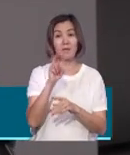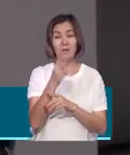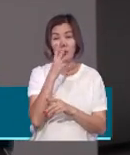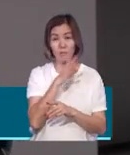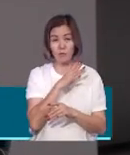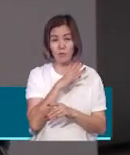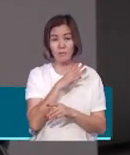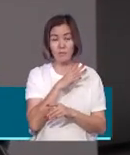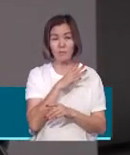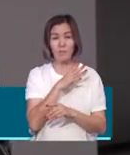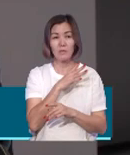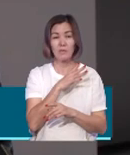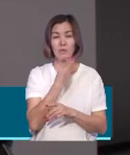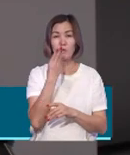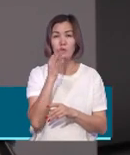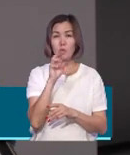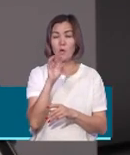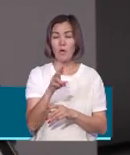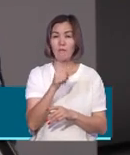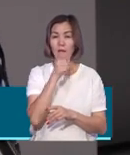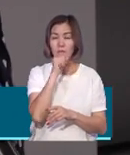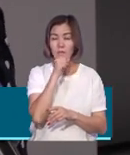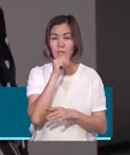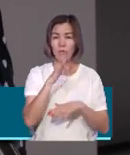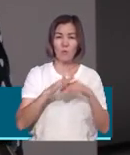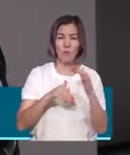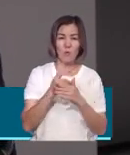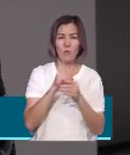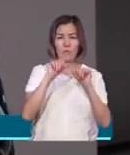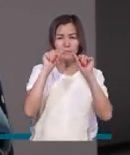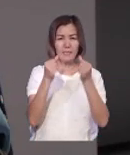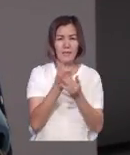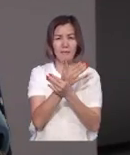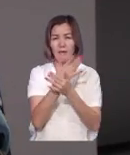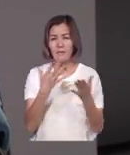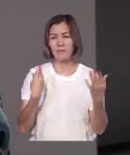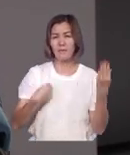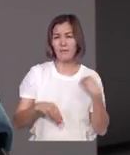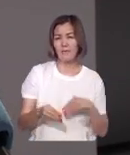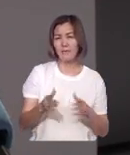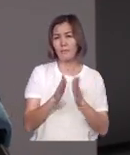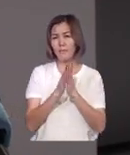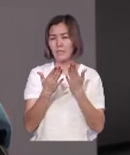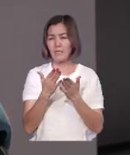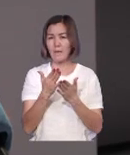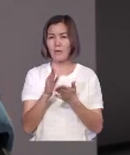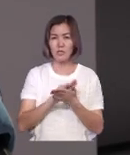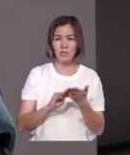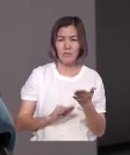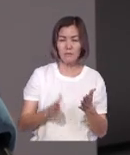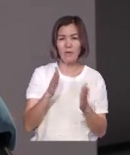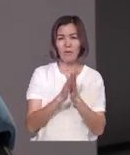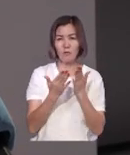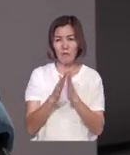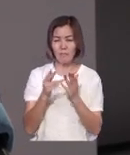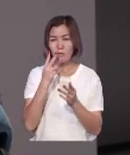отырмын. Бұл музейде Шоқан атамызды ұстаған заттары, киімдері, кітаптары, қолжазбаларын көрдік.